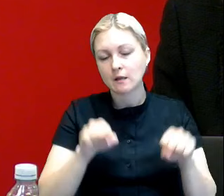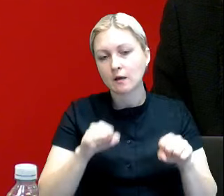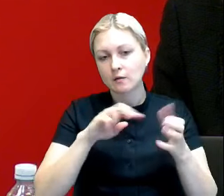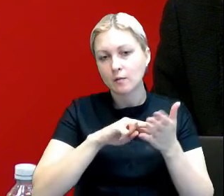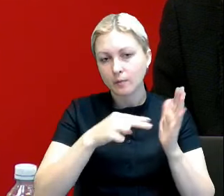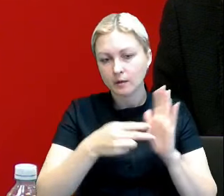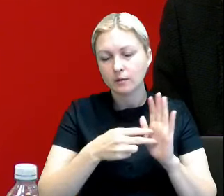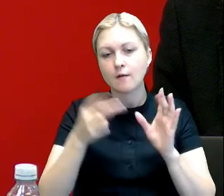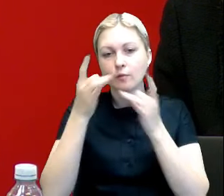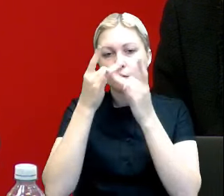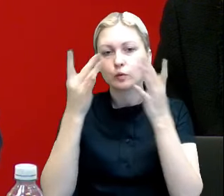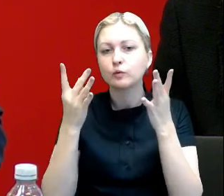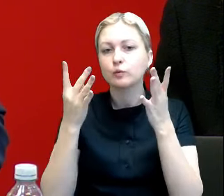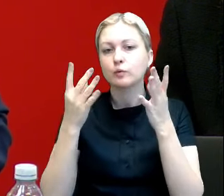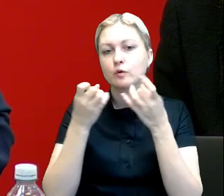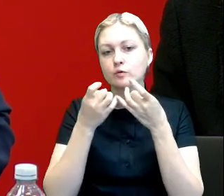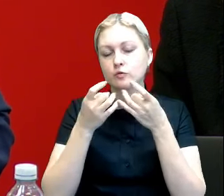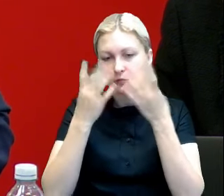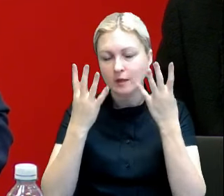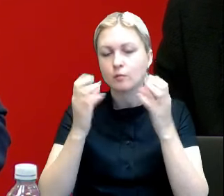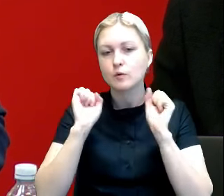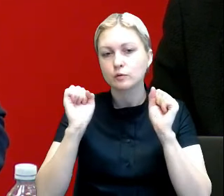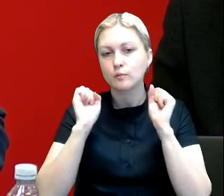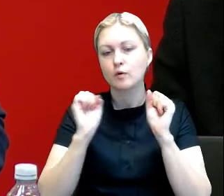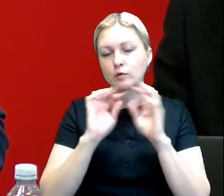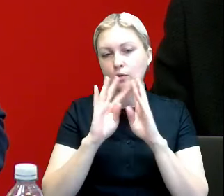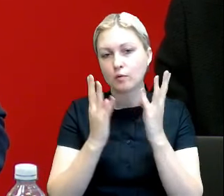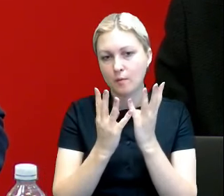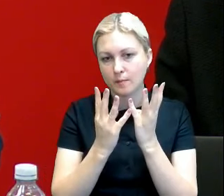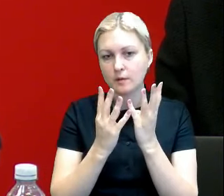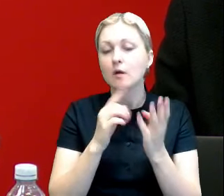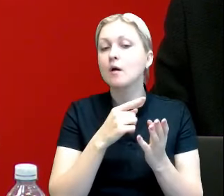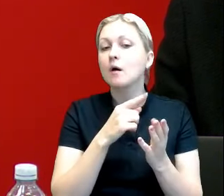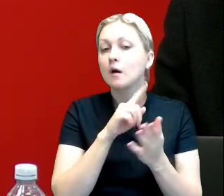ir sporto komitetuose ar būtų